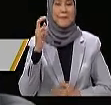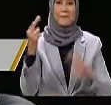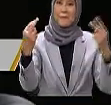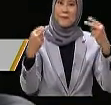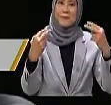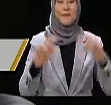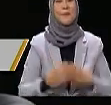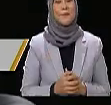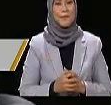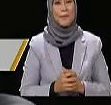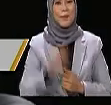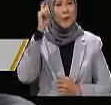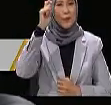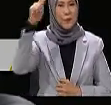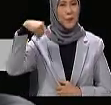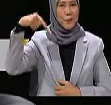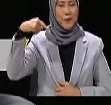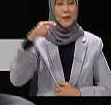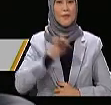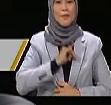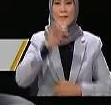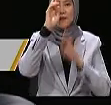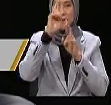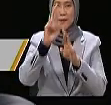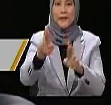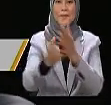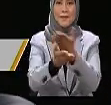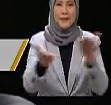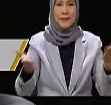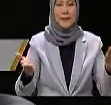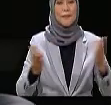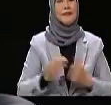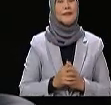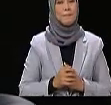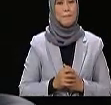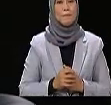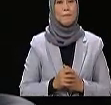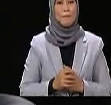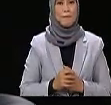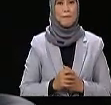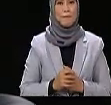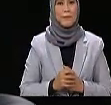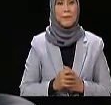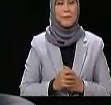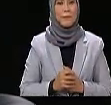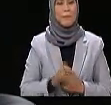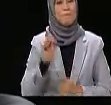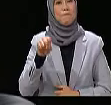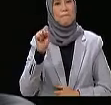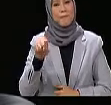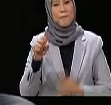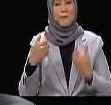tontouan pompuan yang format is clean Ya saya memang berada dalam bau keadaan